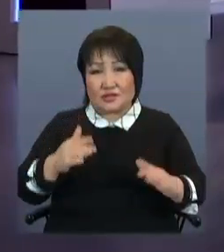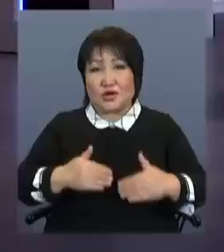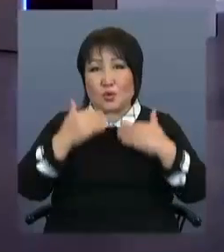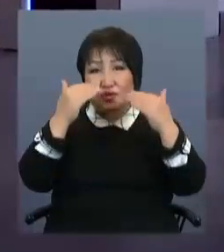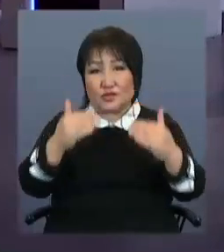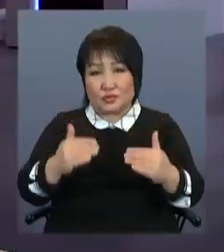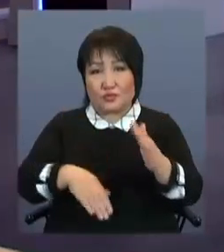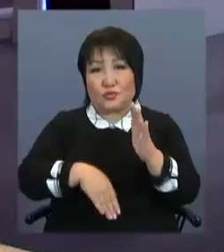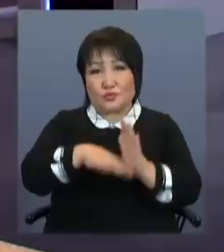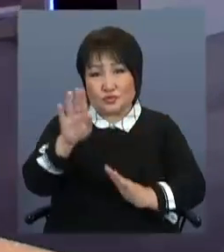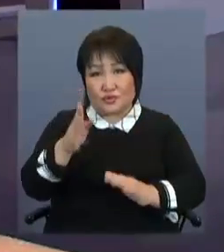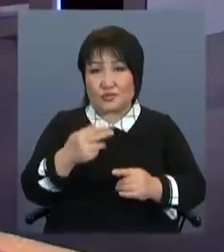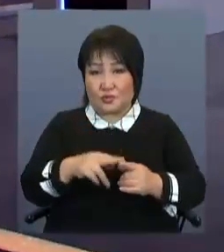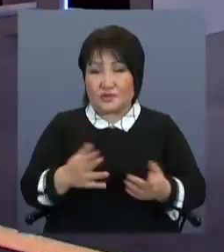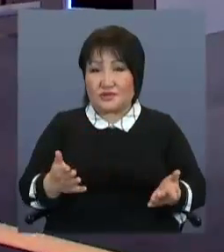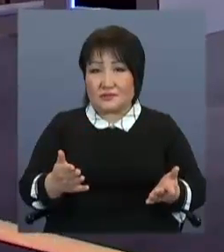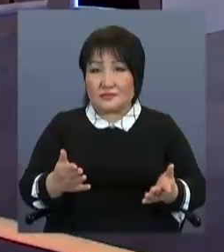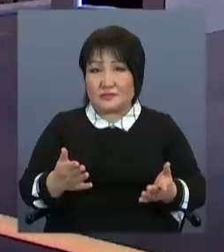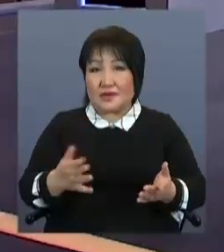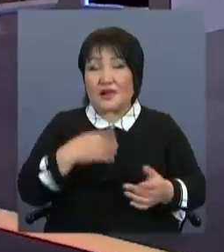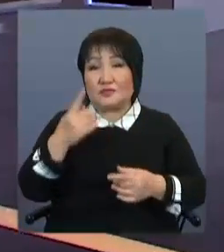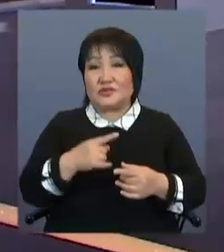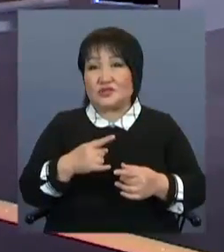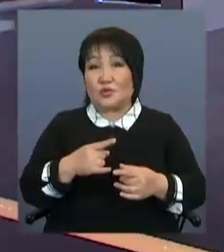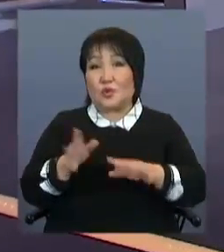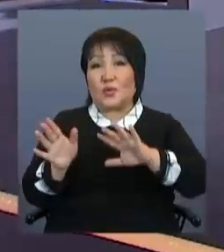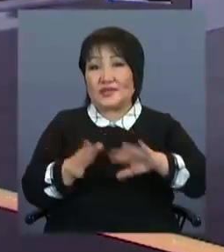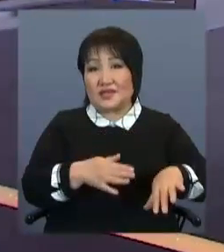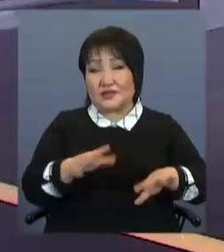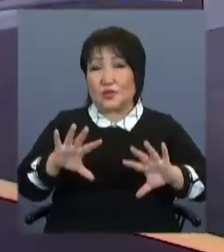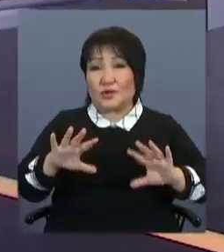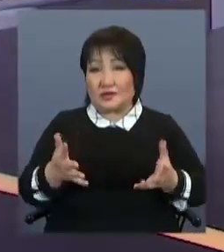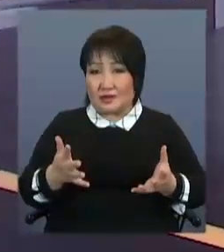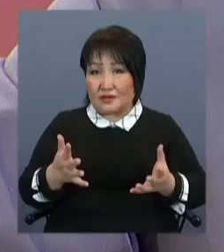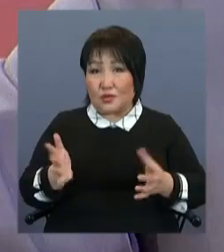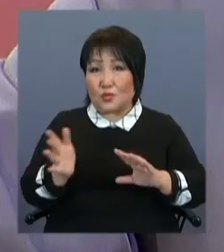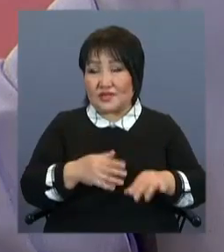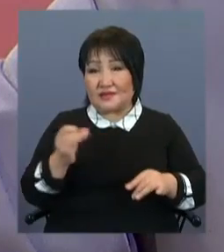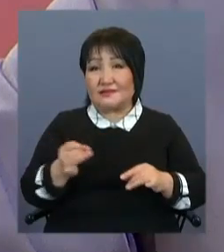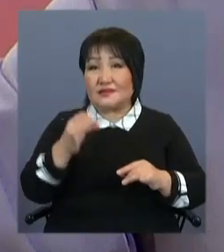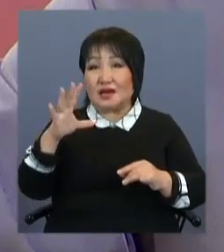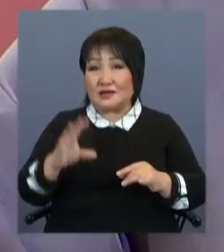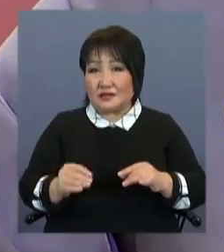Айтатынымыз өткен оқиға, өткен тарих өзіміздің тәжірибеміз балдардың алдында.